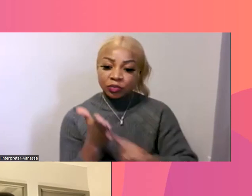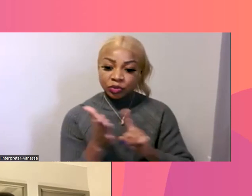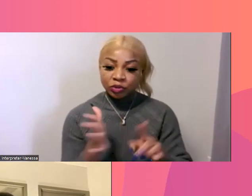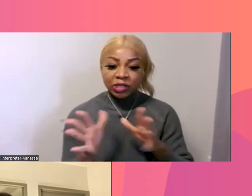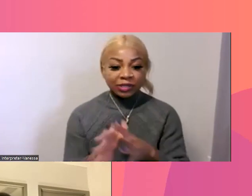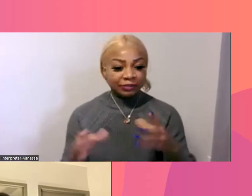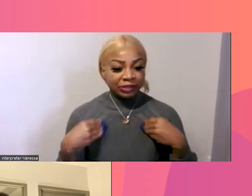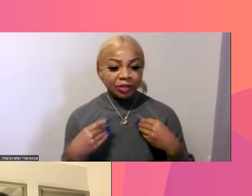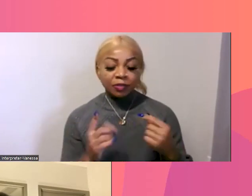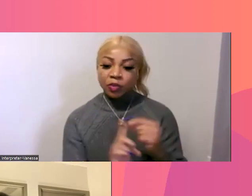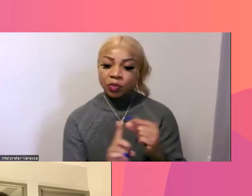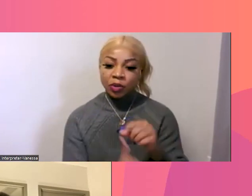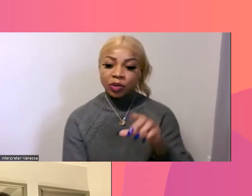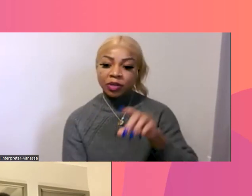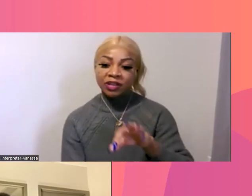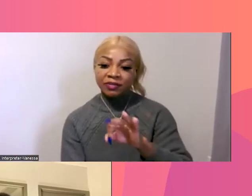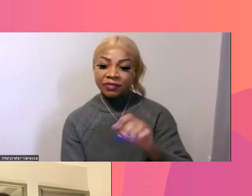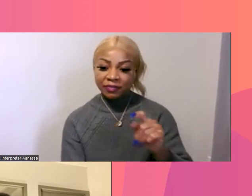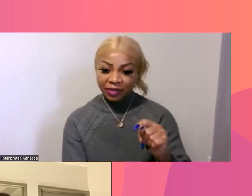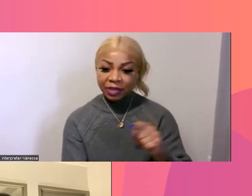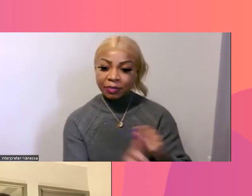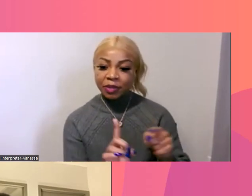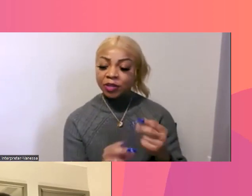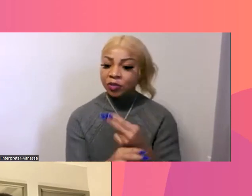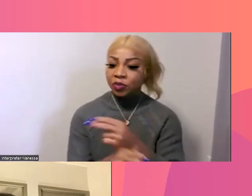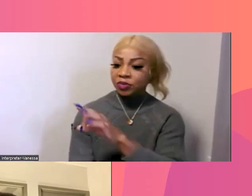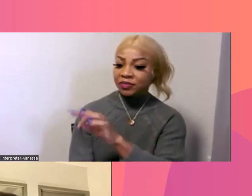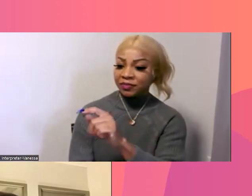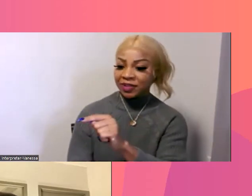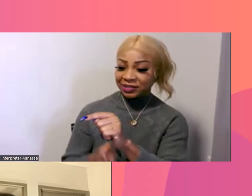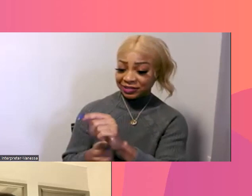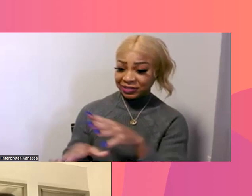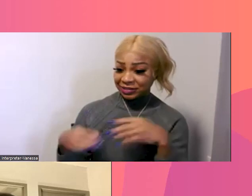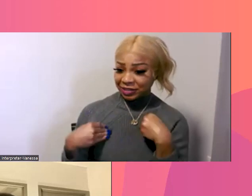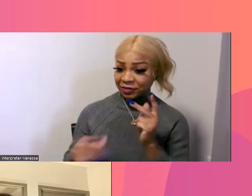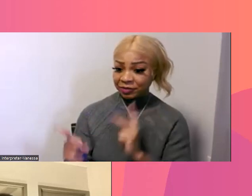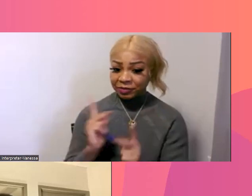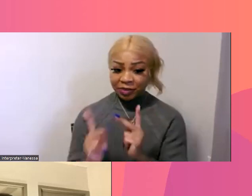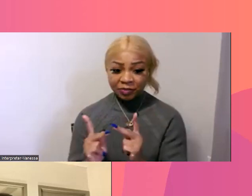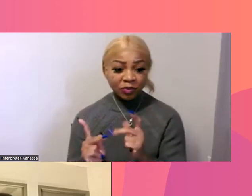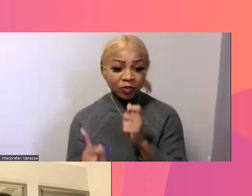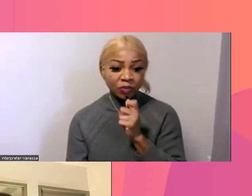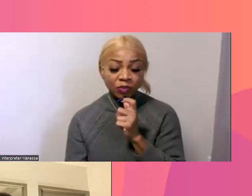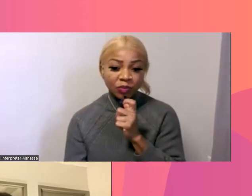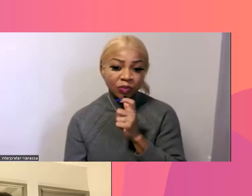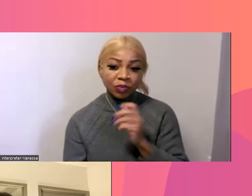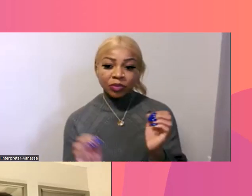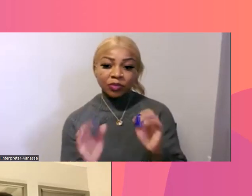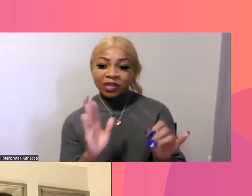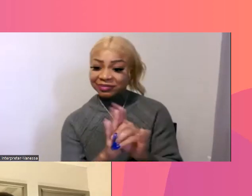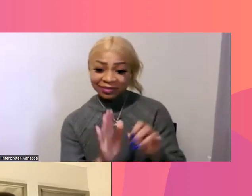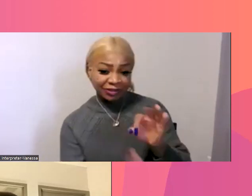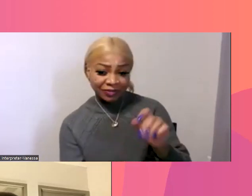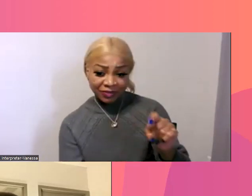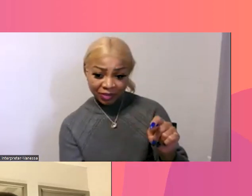gros après la stigmatisation. Est-ce que l'utilisation du mot gros est-il acceptable pour les gens